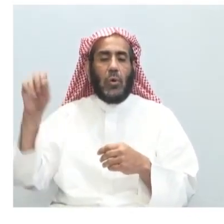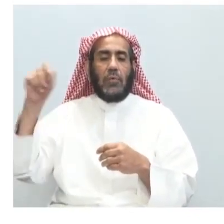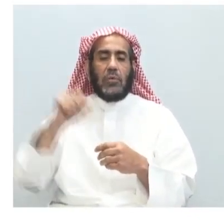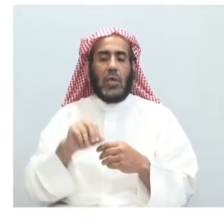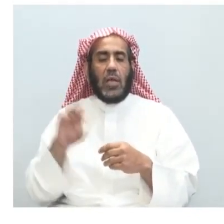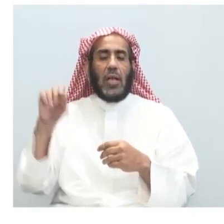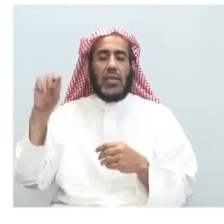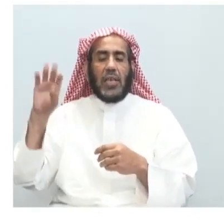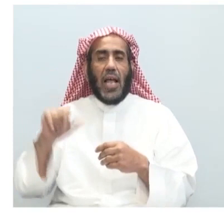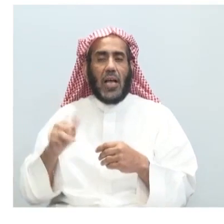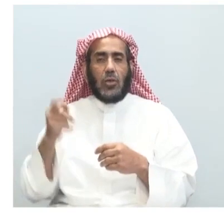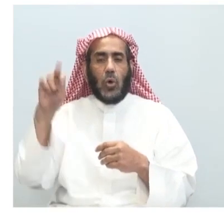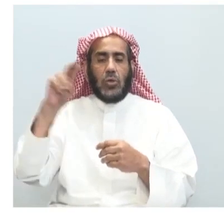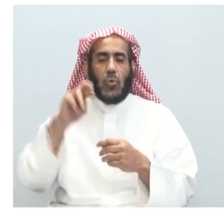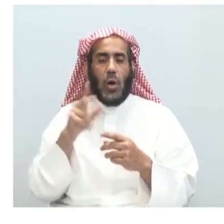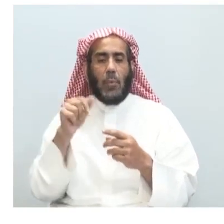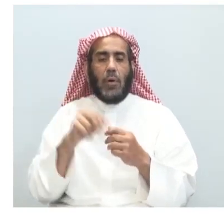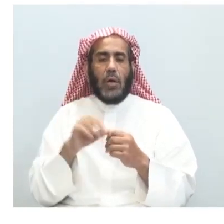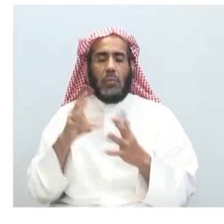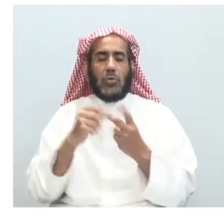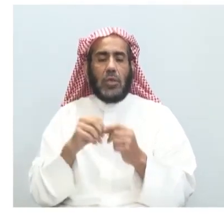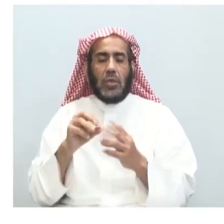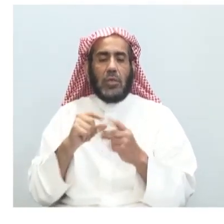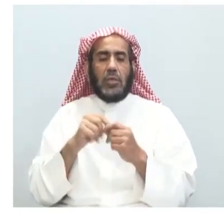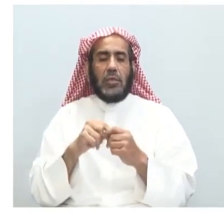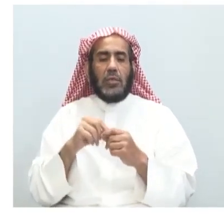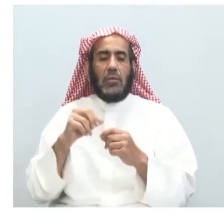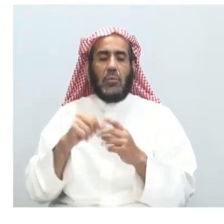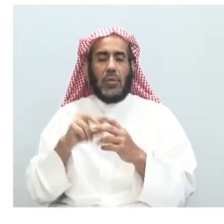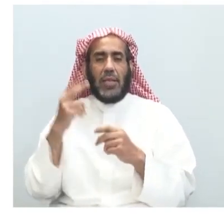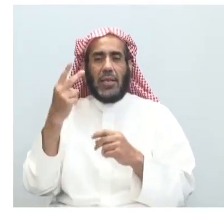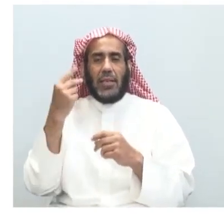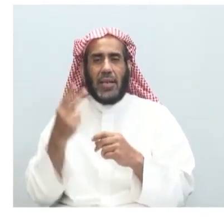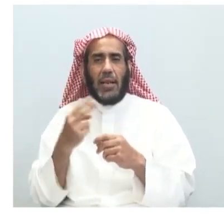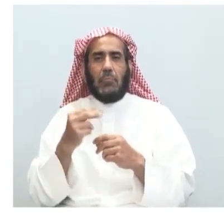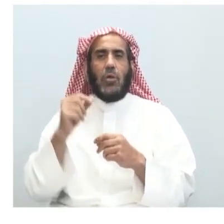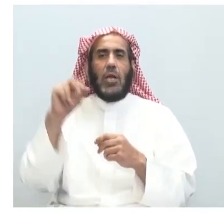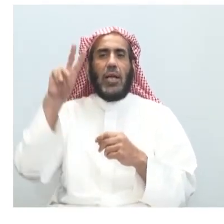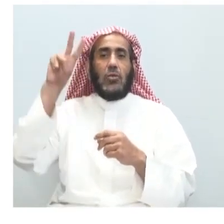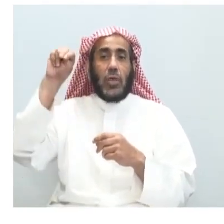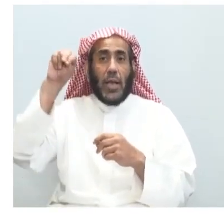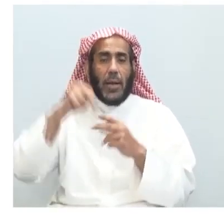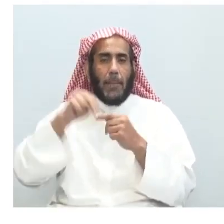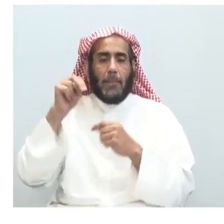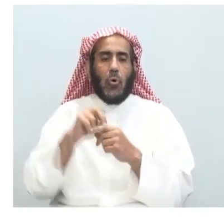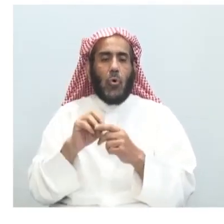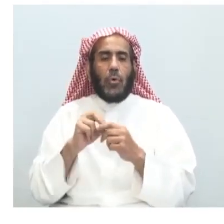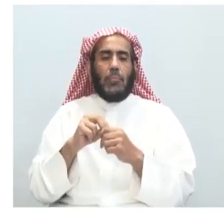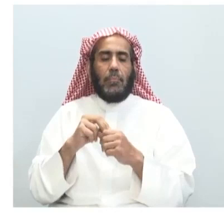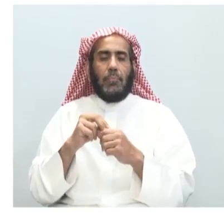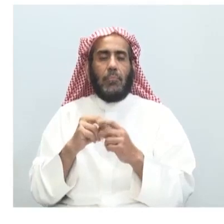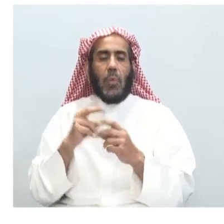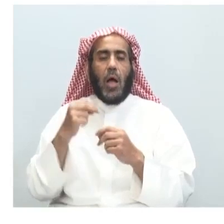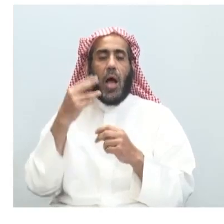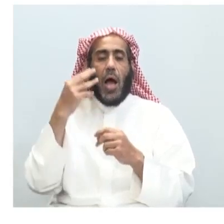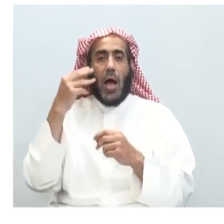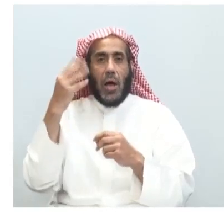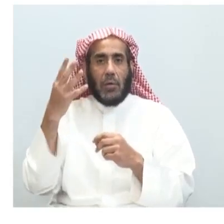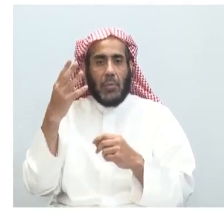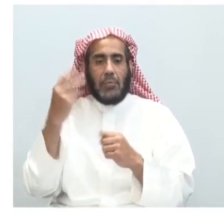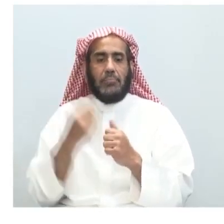طبعا سيكون هو سيكون لديه بما انه اثنين اس ان وهنا سيكون